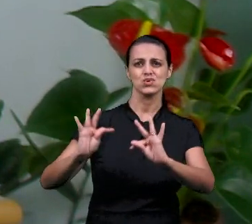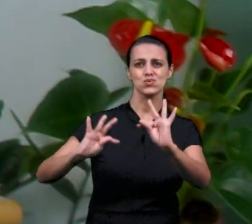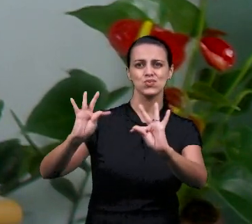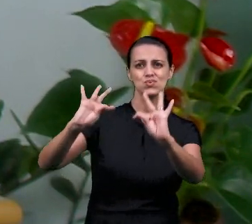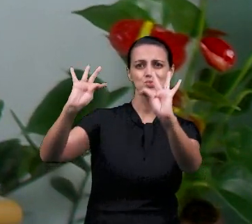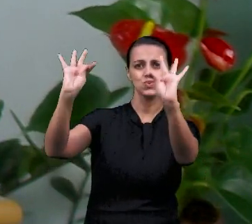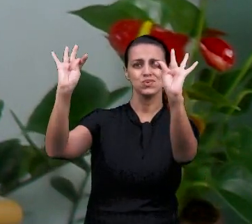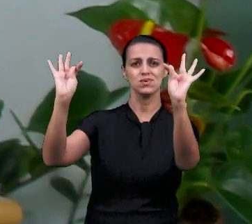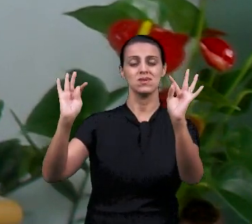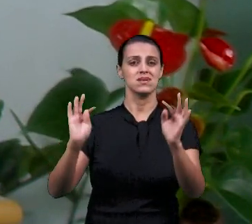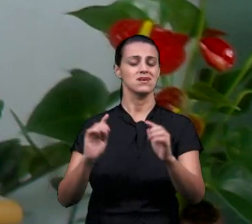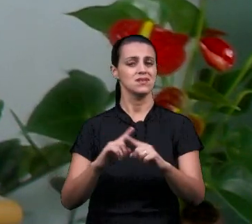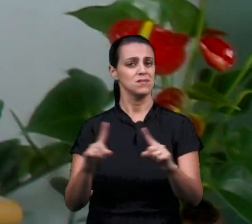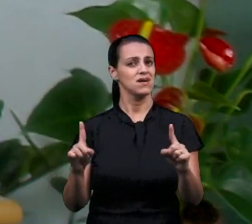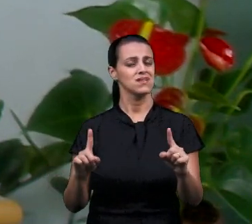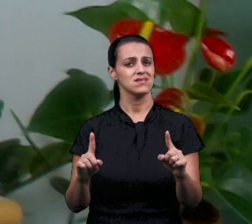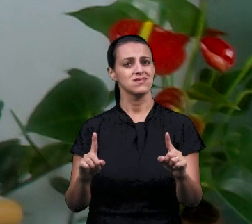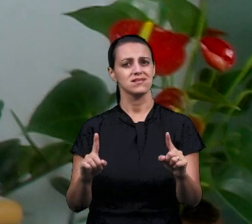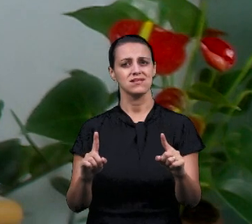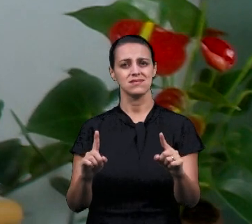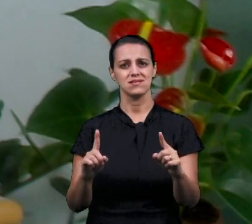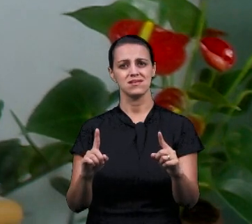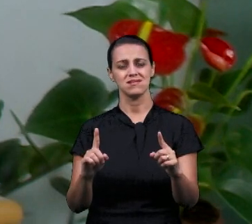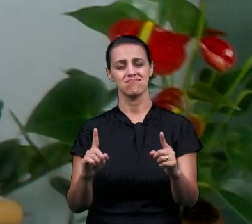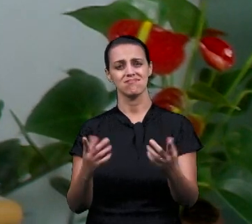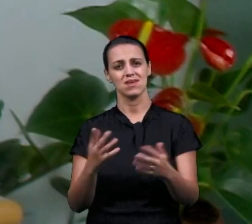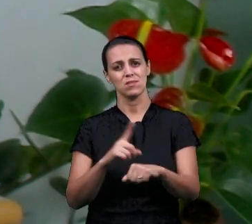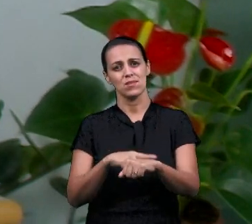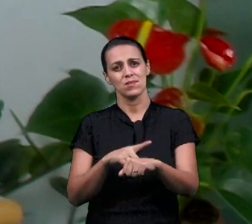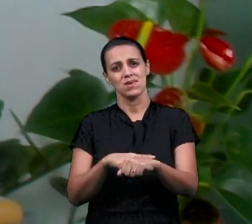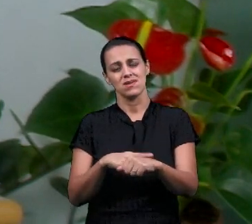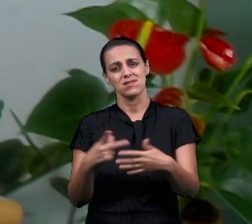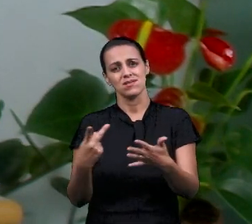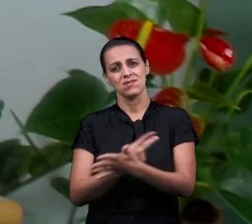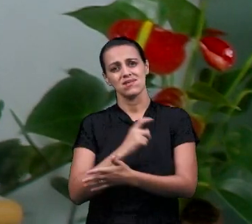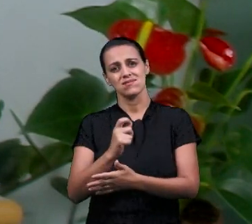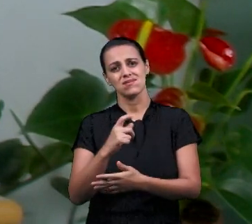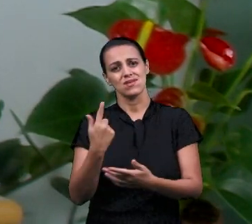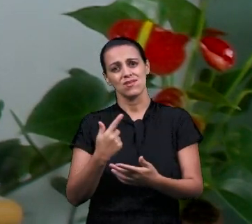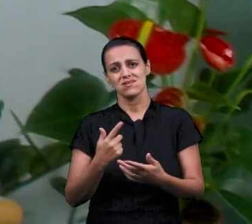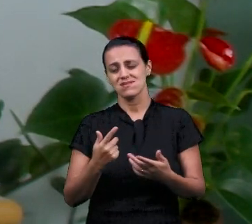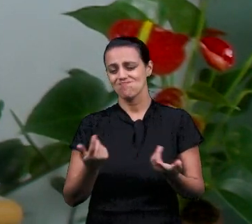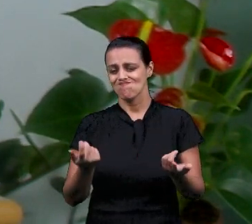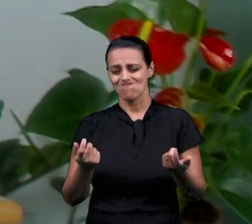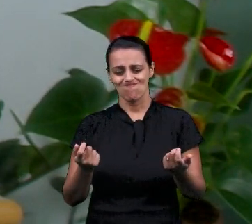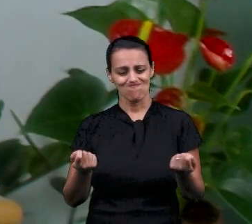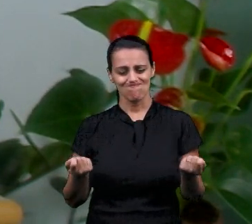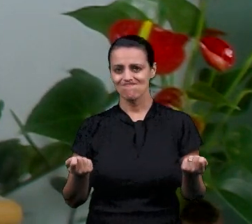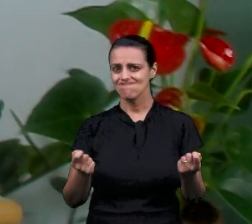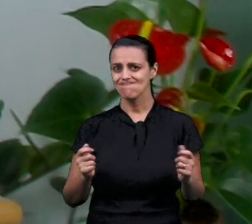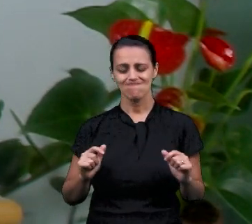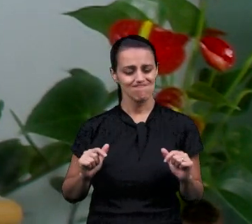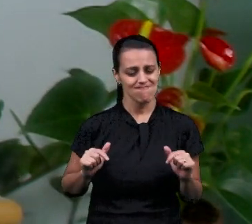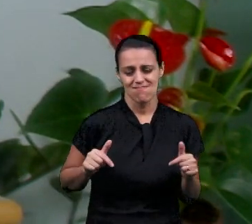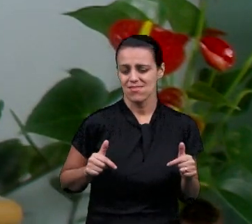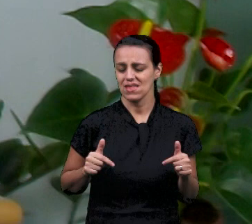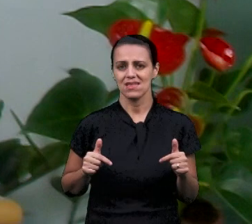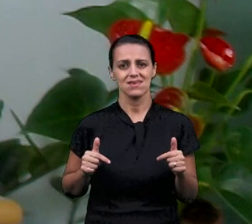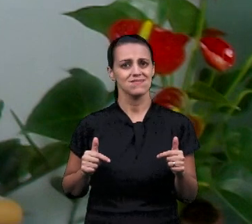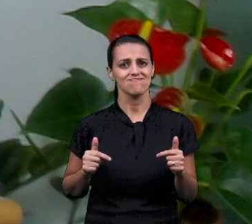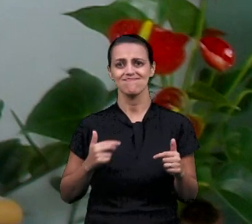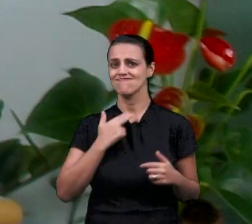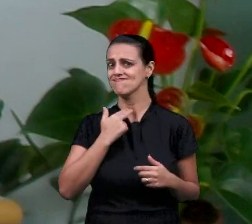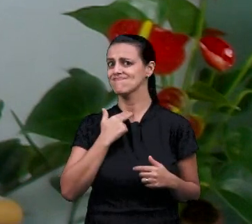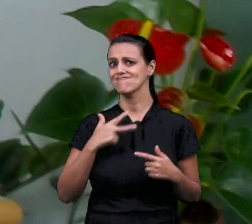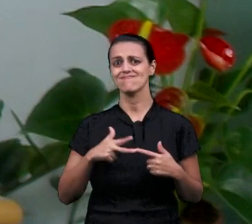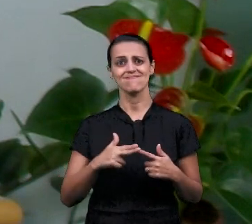cela, mais il se trouve qu'il y a des moments où nous sommes empêchés d'agir. Il n'y a pas de